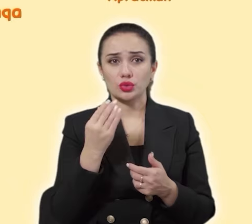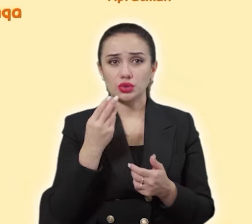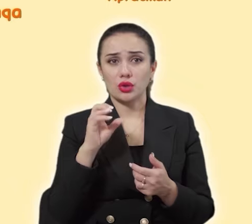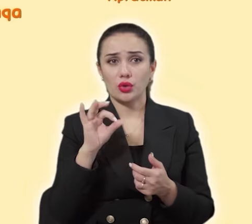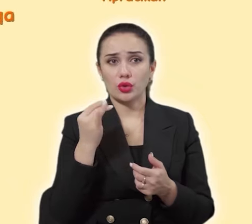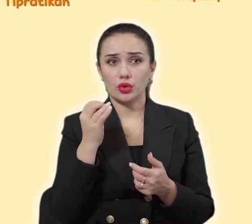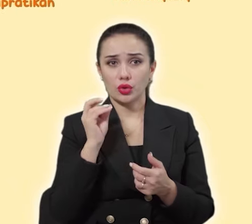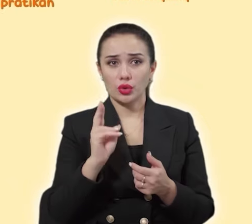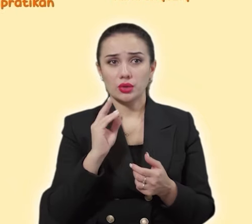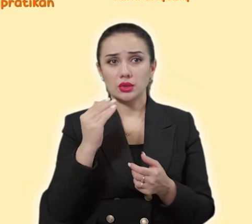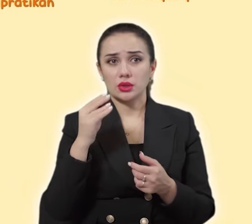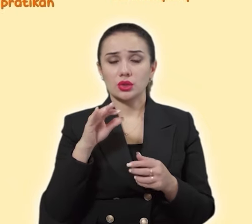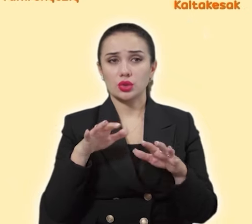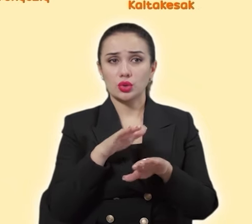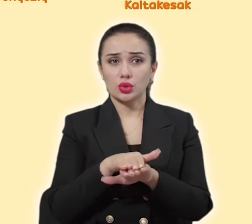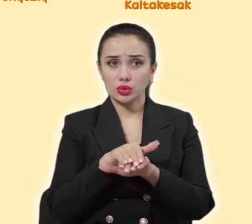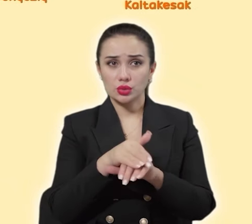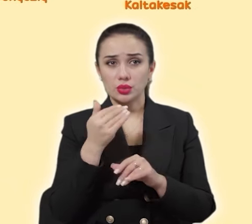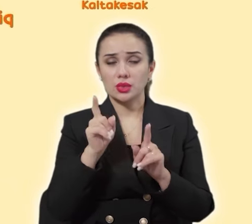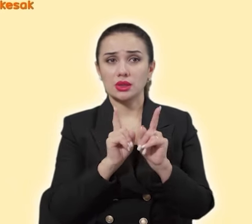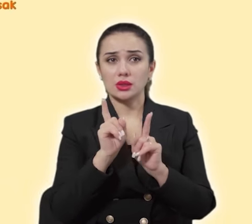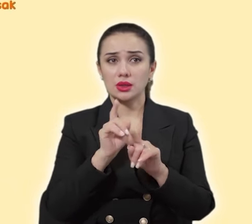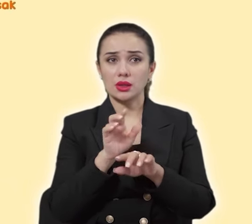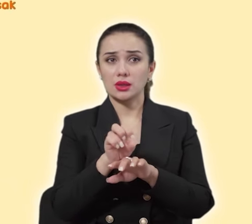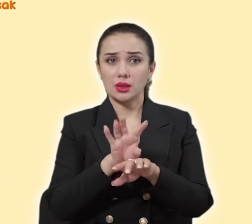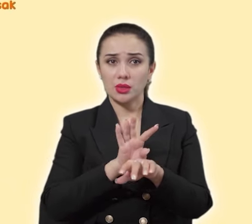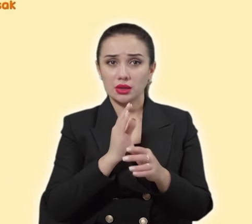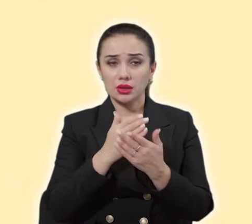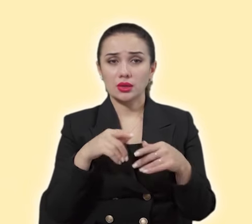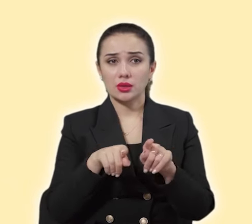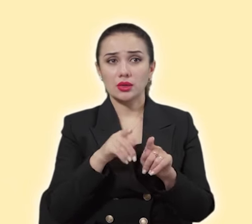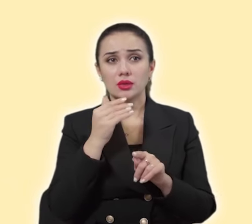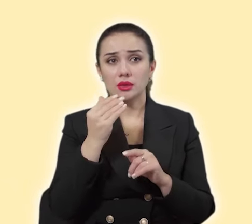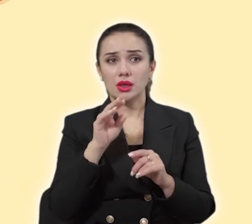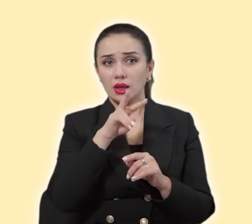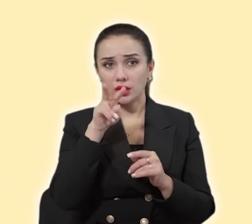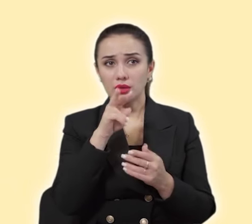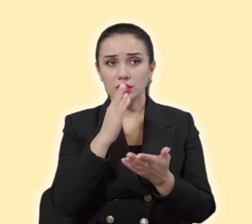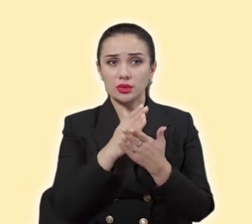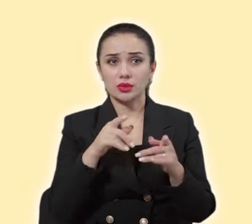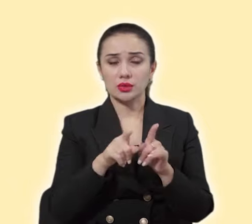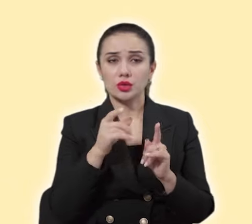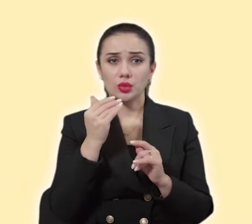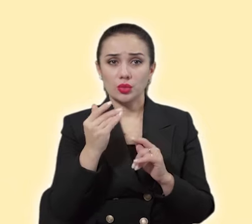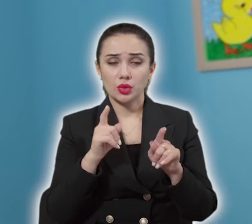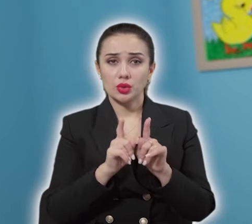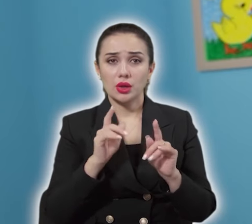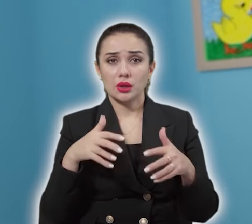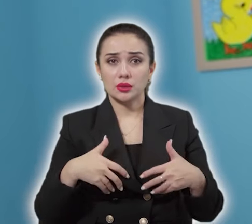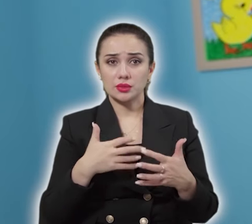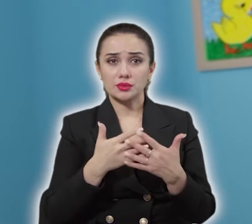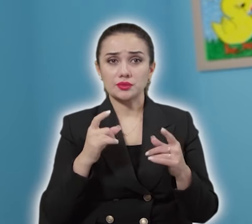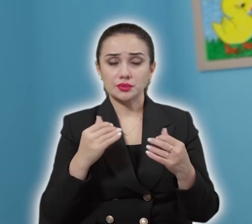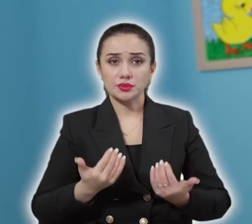qo'shoyoq, toshbaqa, tipratikan, yumron qoziq, kaltakesak, ilonlar ko'p uchraydi. Bu